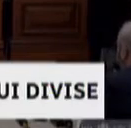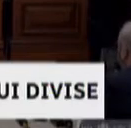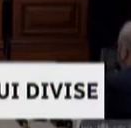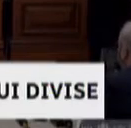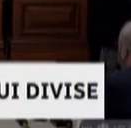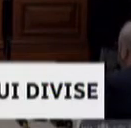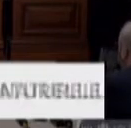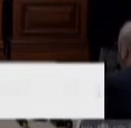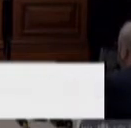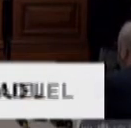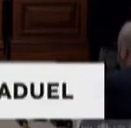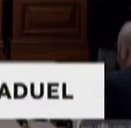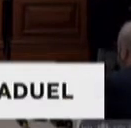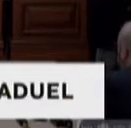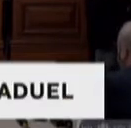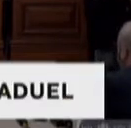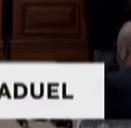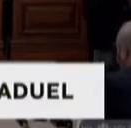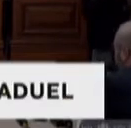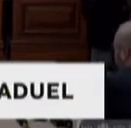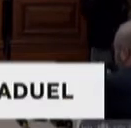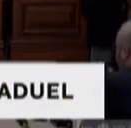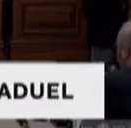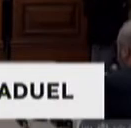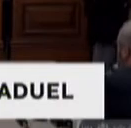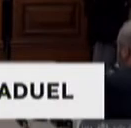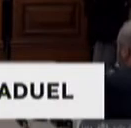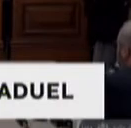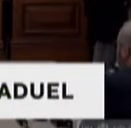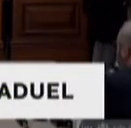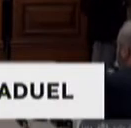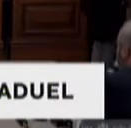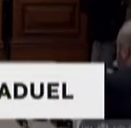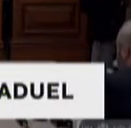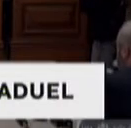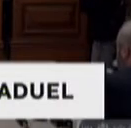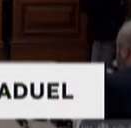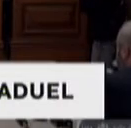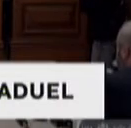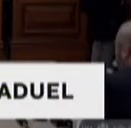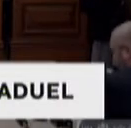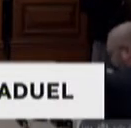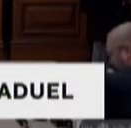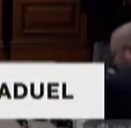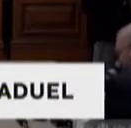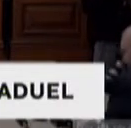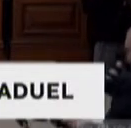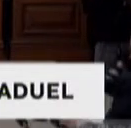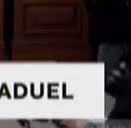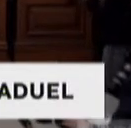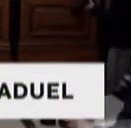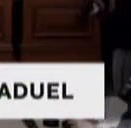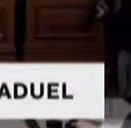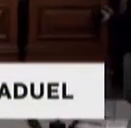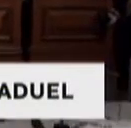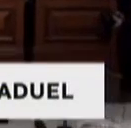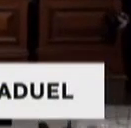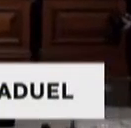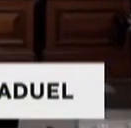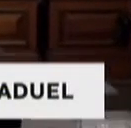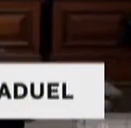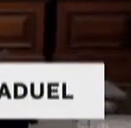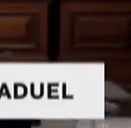On repart à zéro, là. Oui, même si on est moins vulnérable, moins susceptible de vraiment tomber gravement malade, mais c'est quand même une préoccupation pour beaucoup de monde. Il